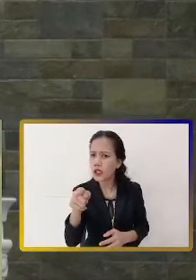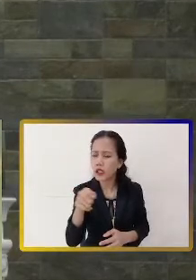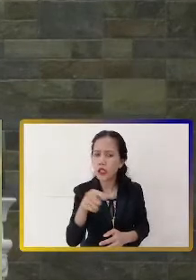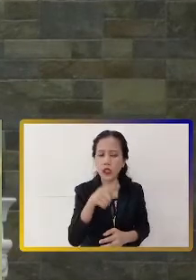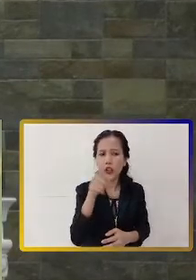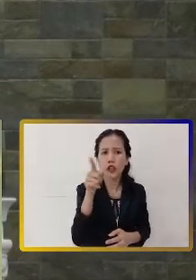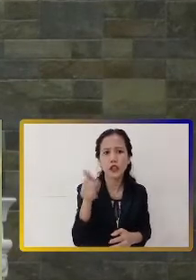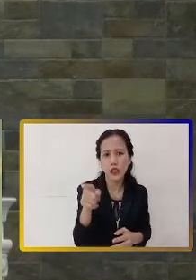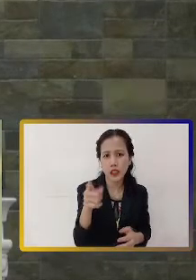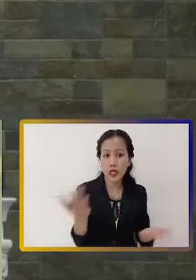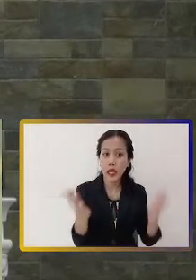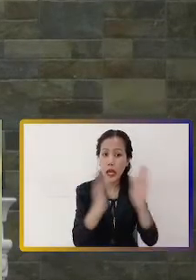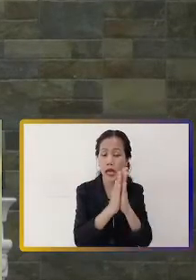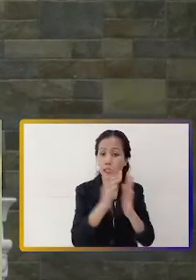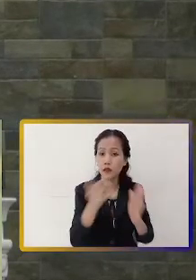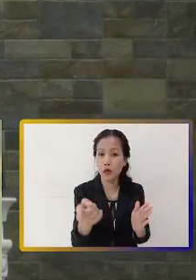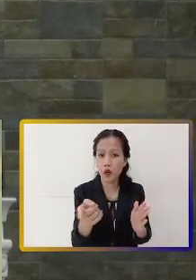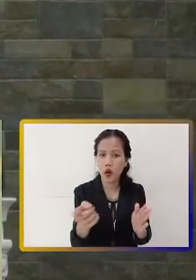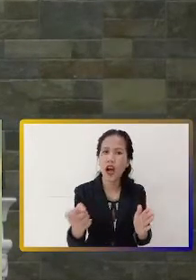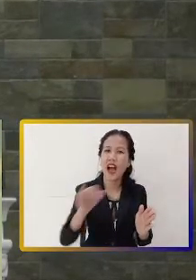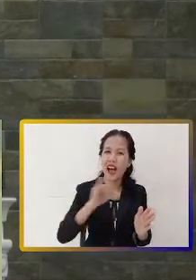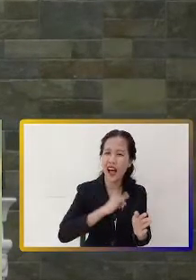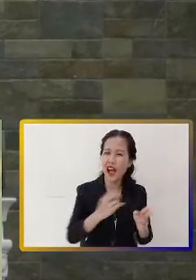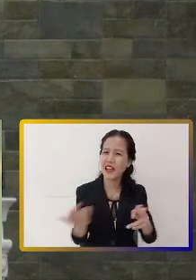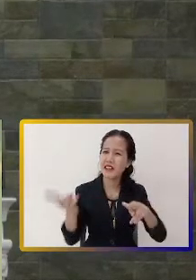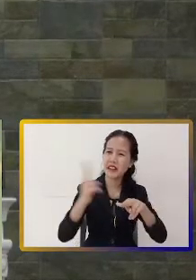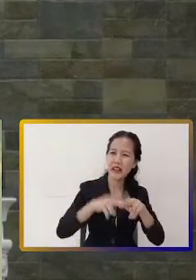No, hindi dagdag kapatid eh.